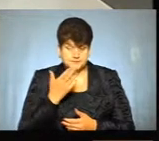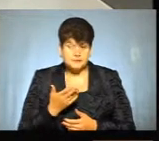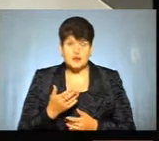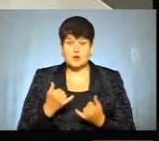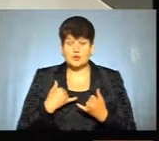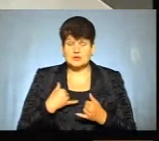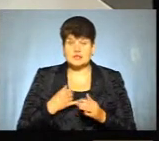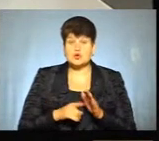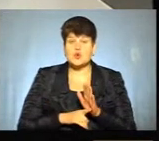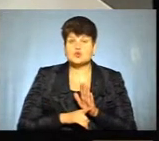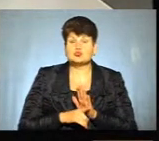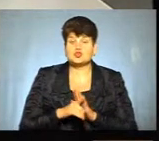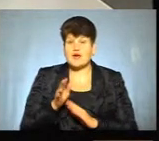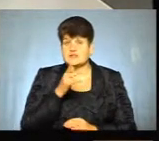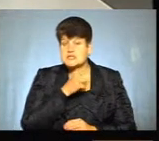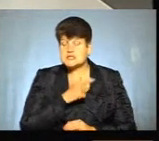нас розпочався сезон